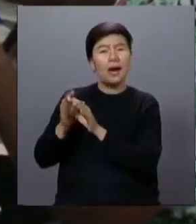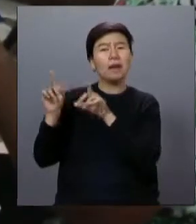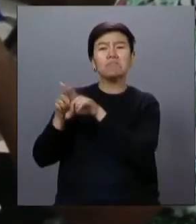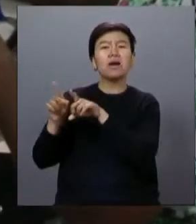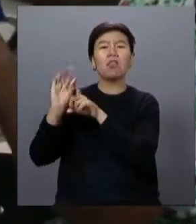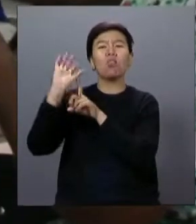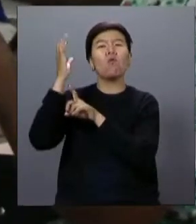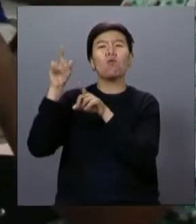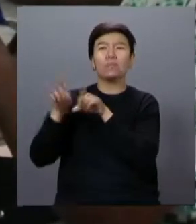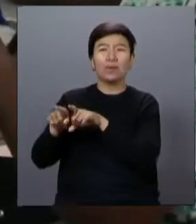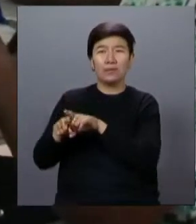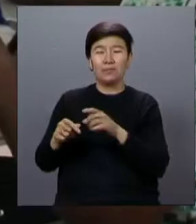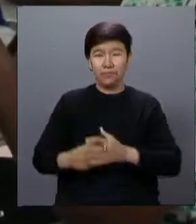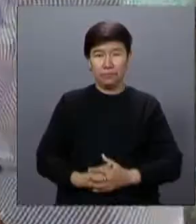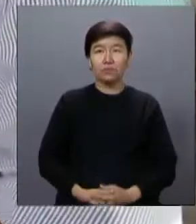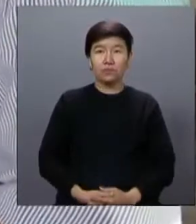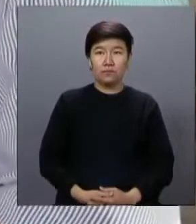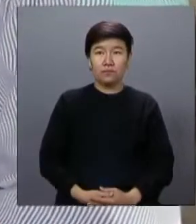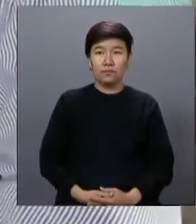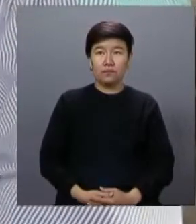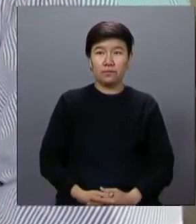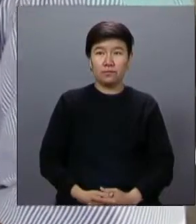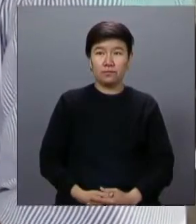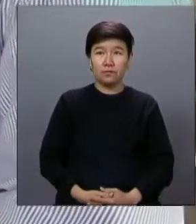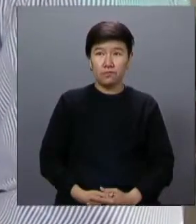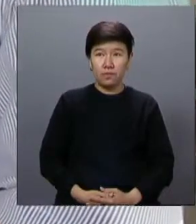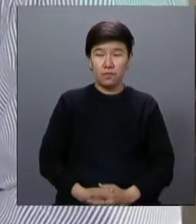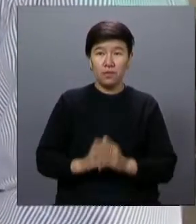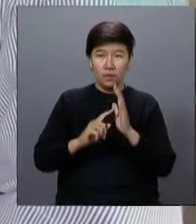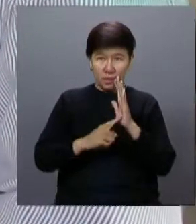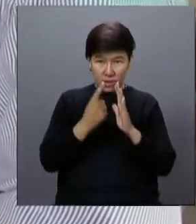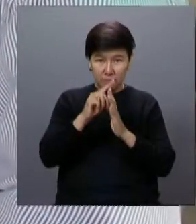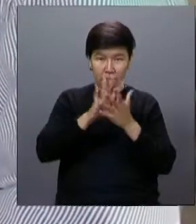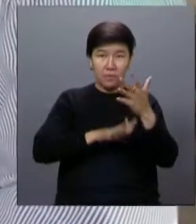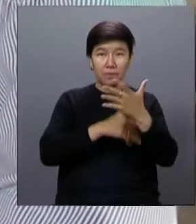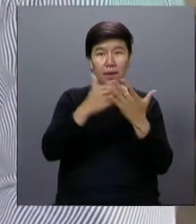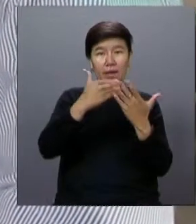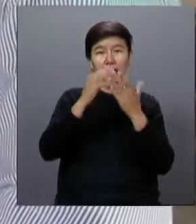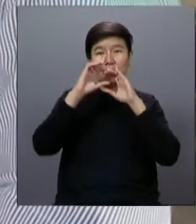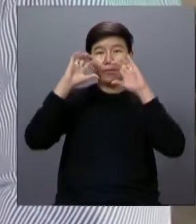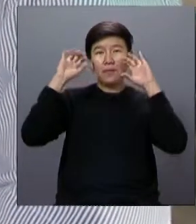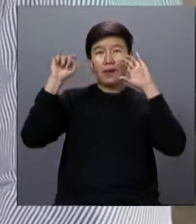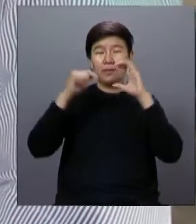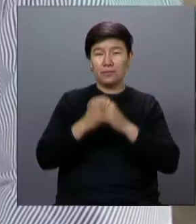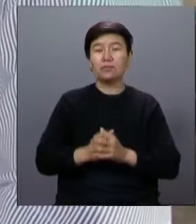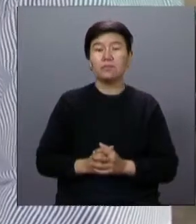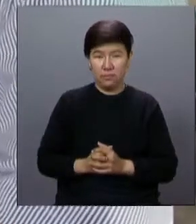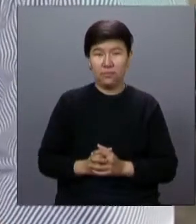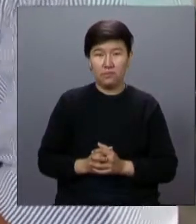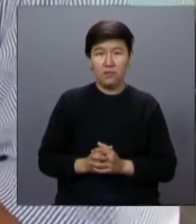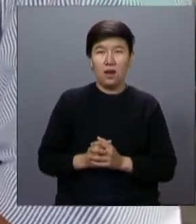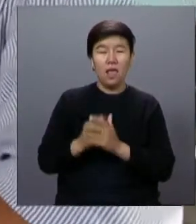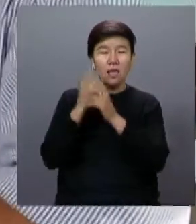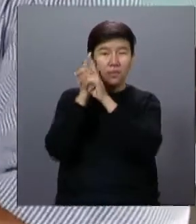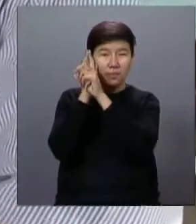ราทำกันเองเบื้องต้นมันเป็นนโยบายรัฐบาลจริงๆเลยเป็นนโยบายรัฐบา